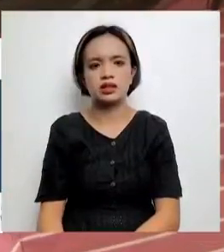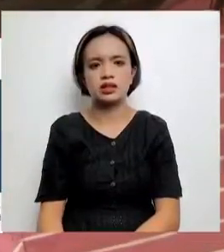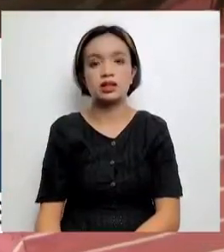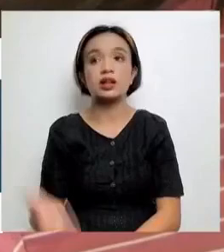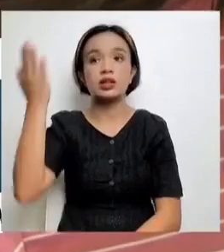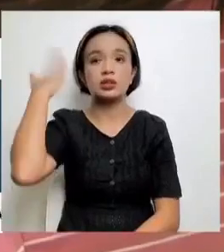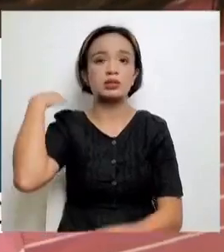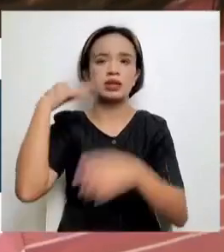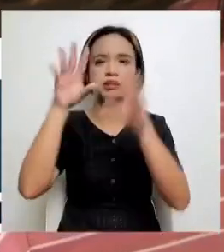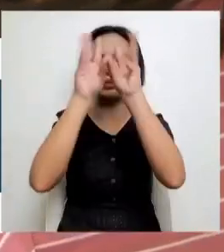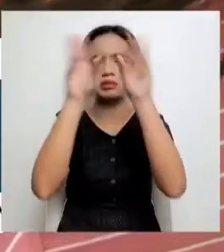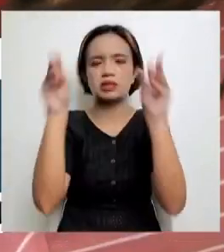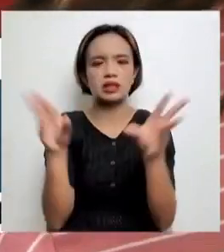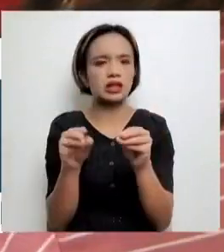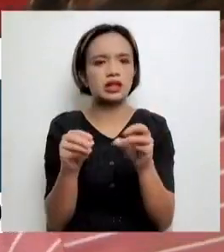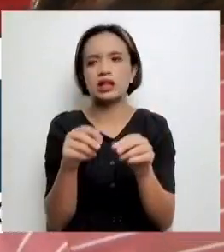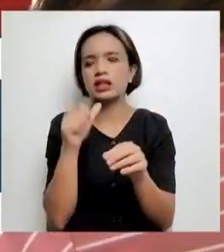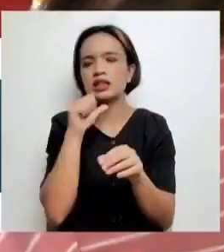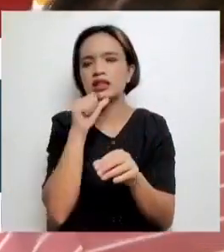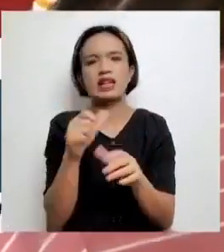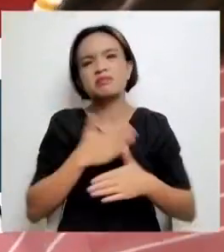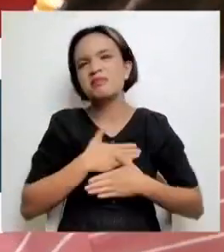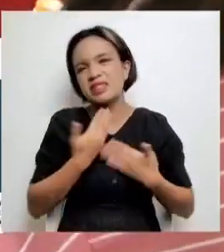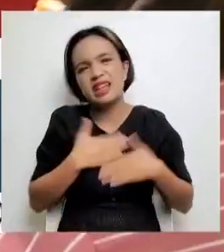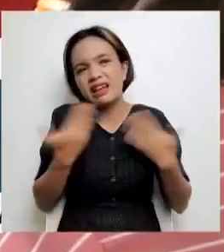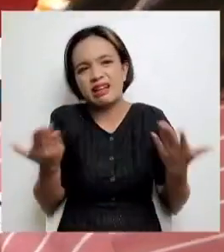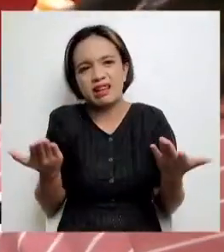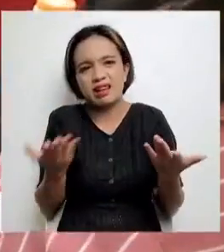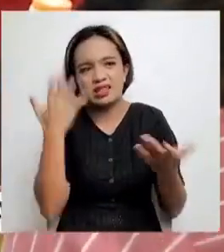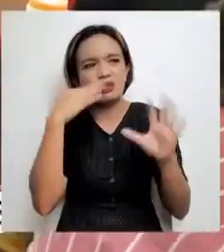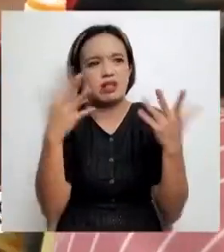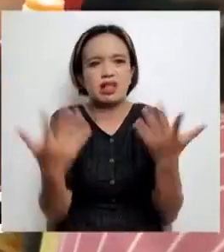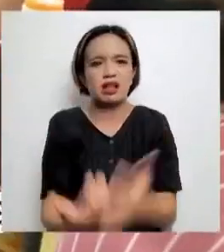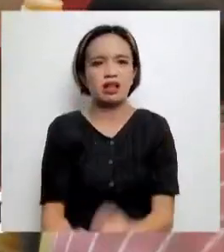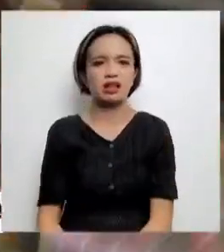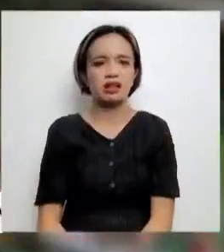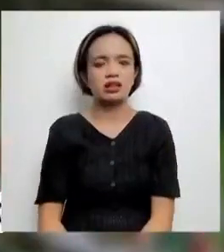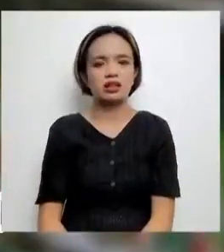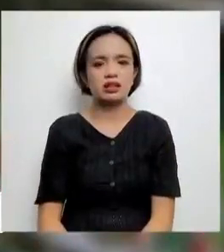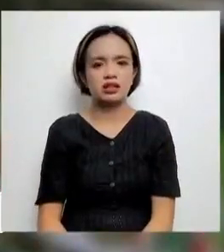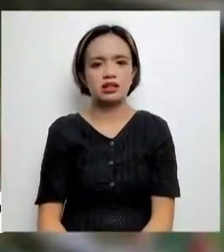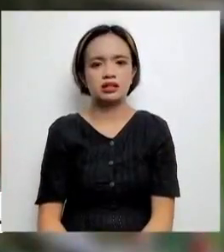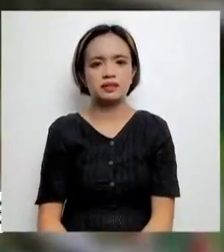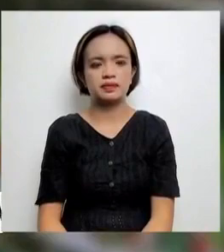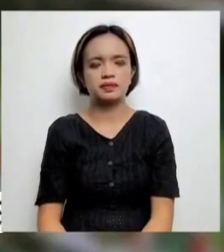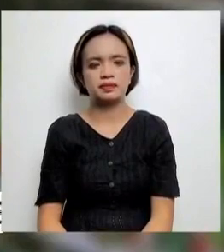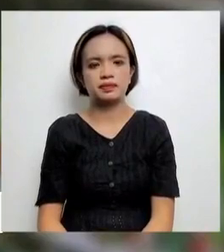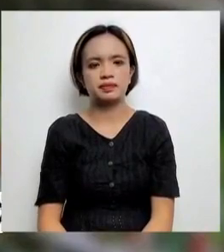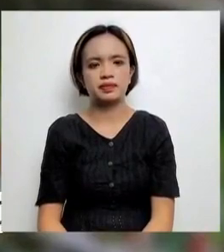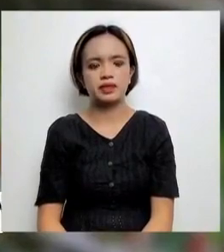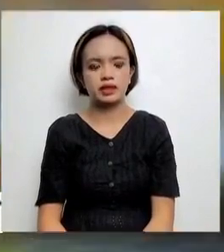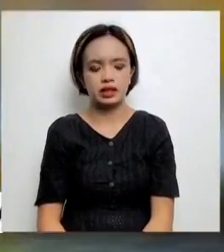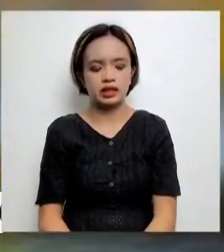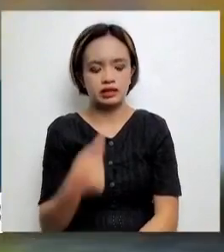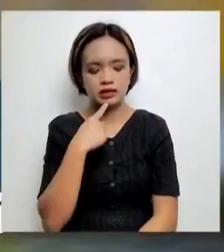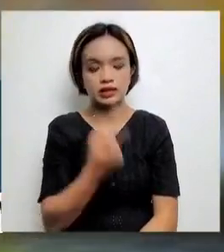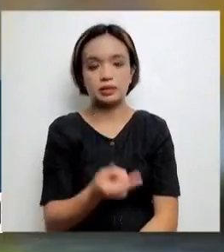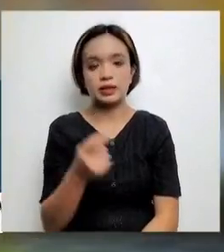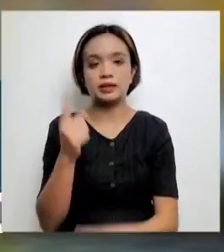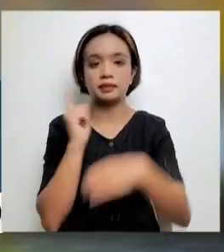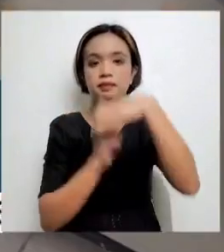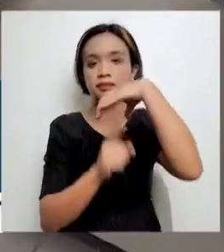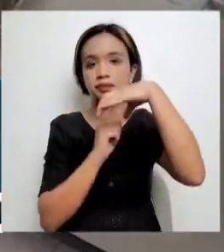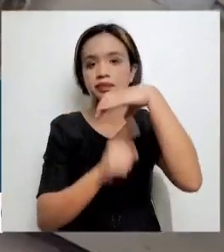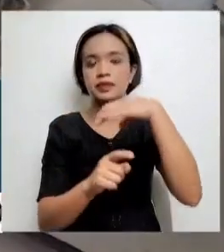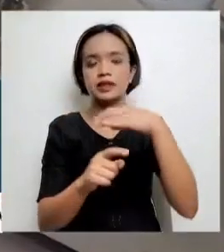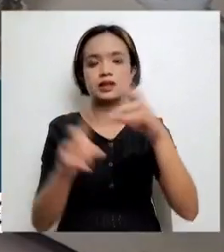Paskuhan. Parang hindi ka na din masaya eh. Gusto mo lang mairaos yung Pasko. According to the ABS-CBN